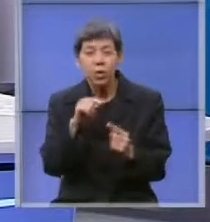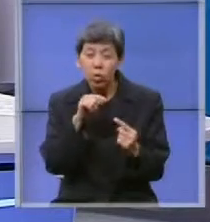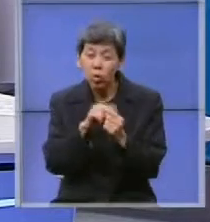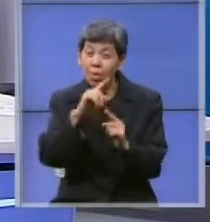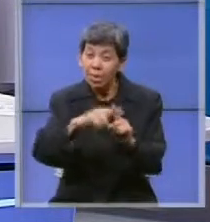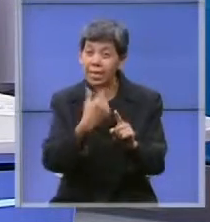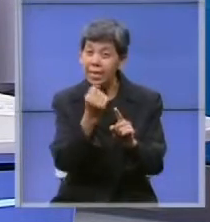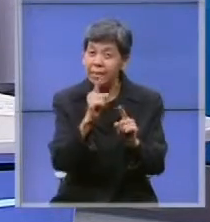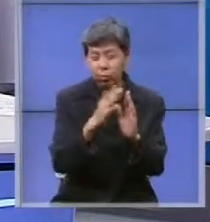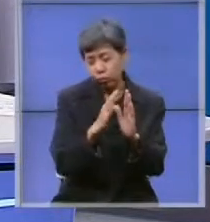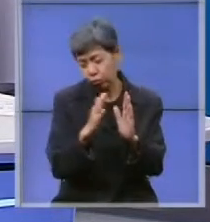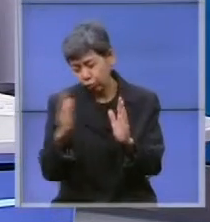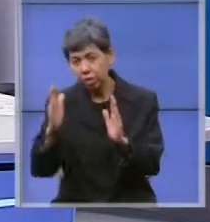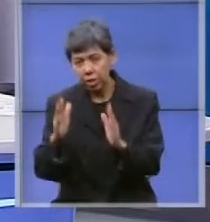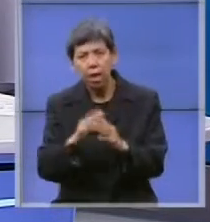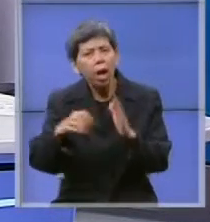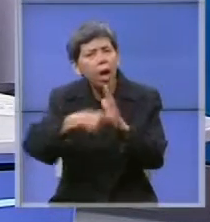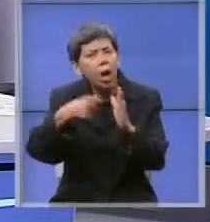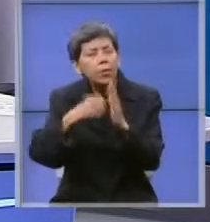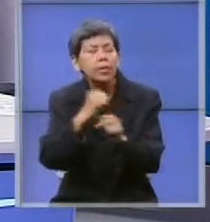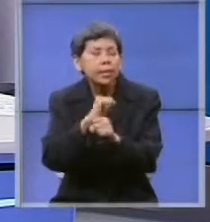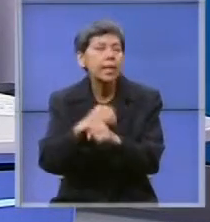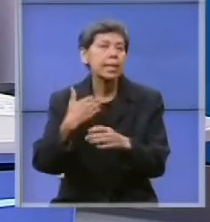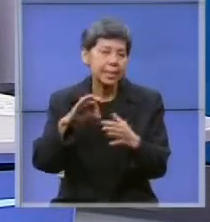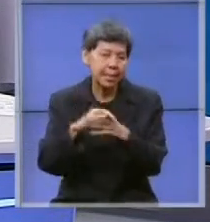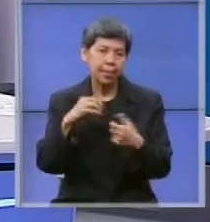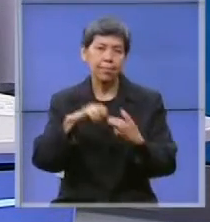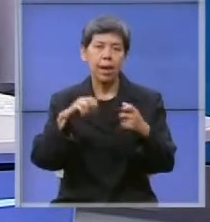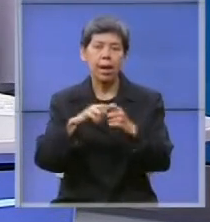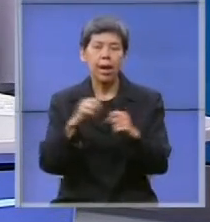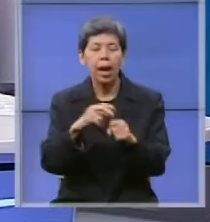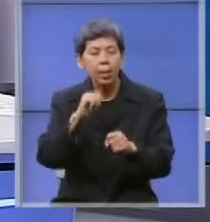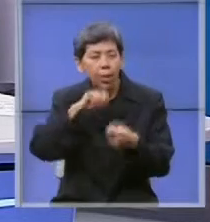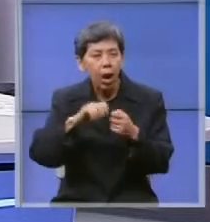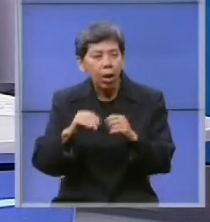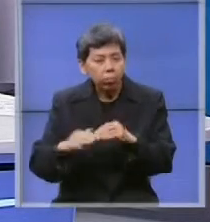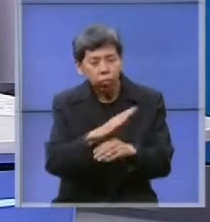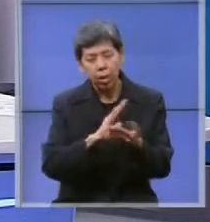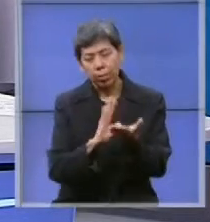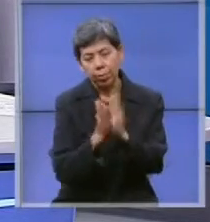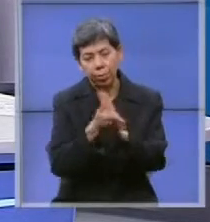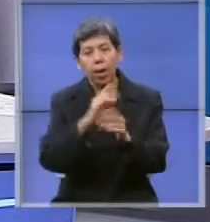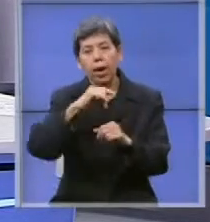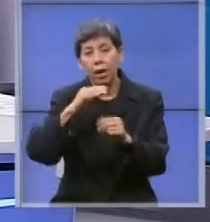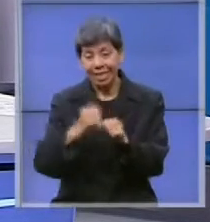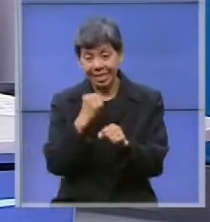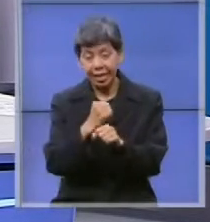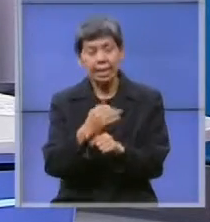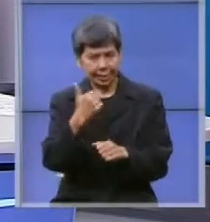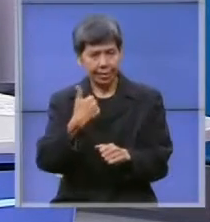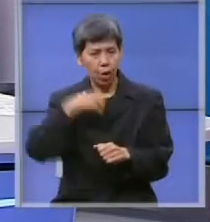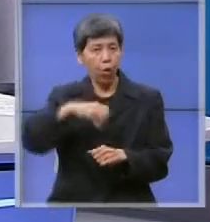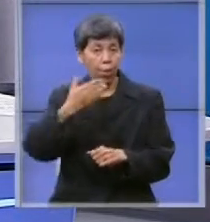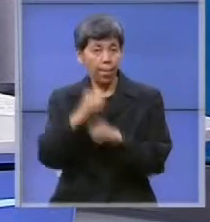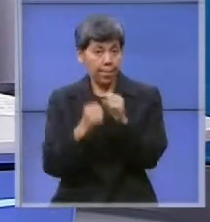ฤศจิกายนปีที่แล้วนะคะสาเหตุส่วนหนึ่งสำคัญก็มาจากภาวะเอลนิโญด้วยนะคะการเปลี่ยนแปลงสภาพภูมิอากาศแต่ว่าข่าวดีนิดนึงก็คือกรมอุตุบอก